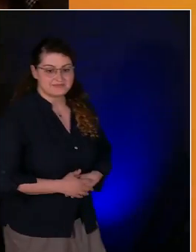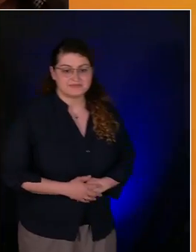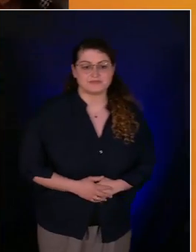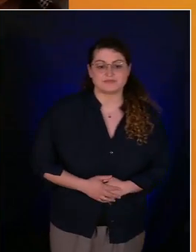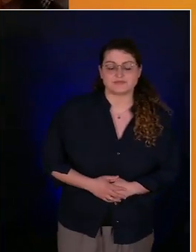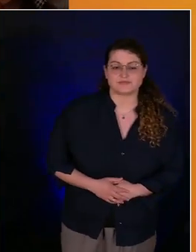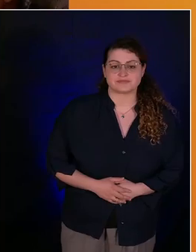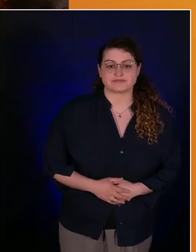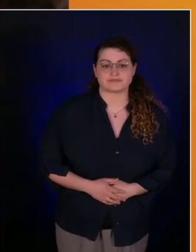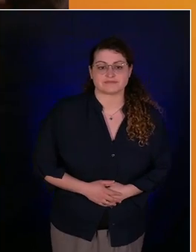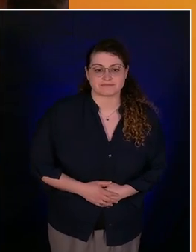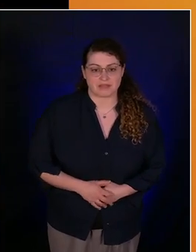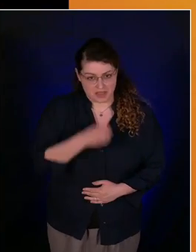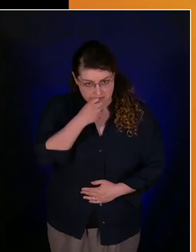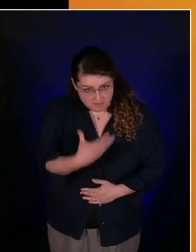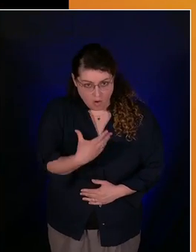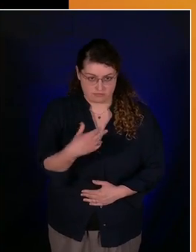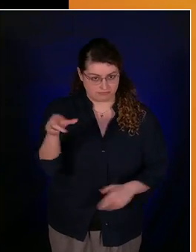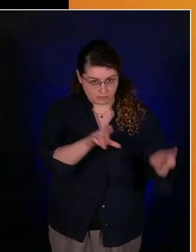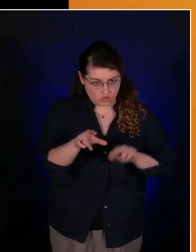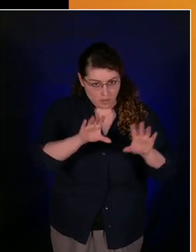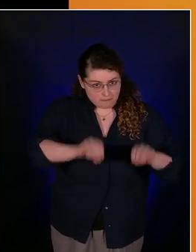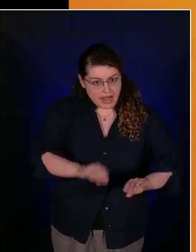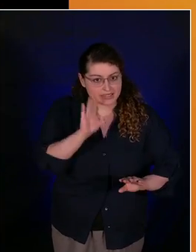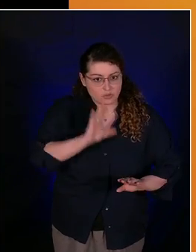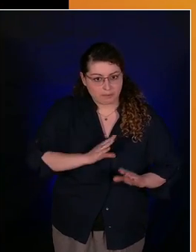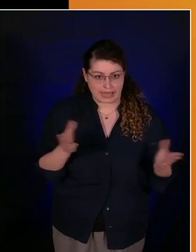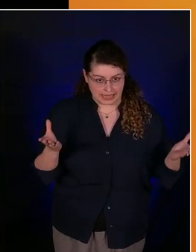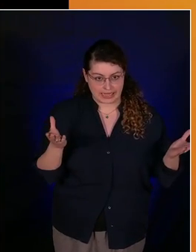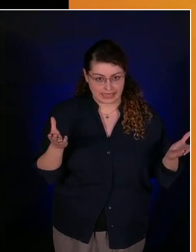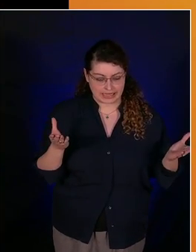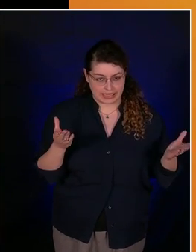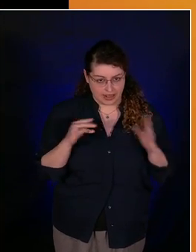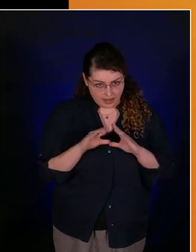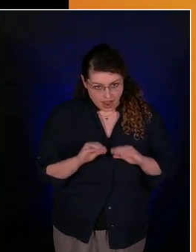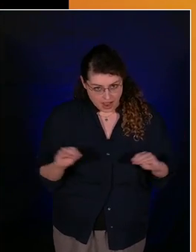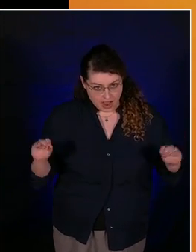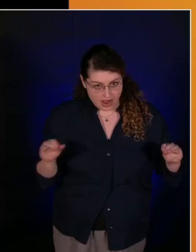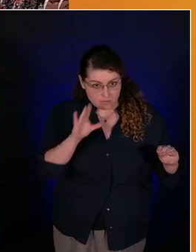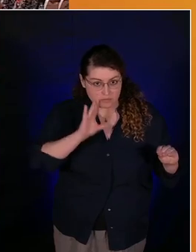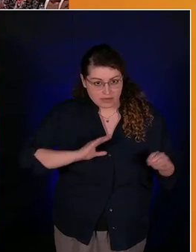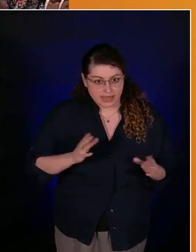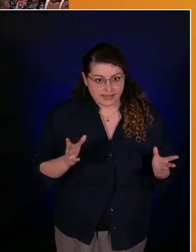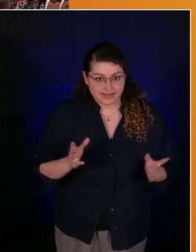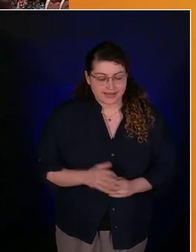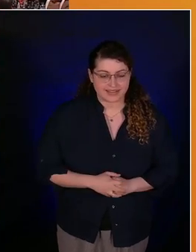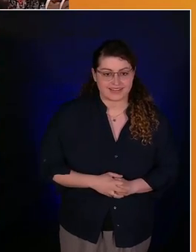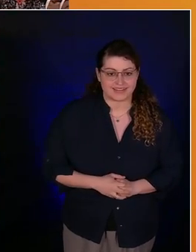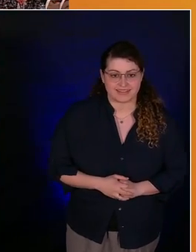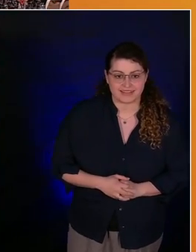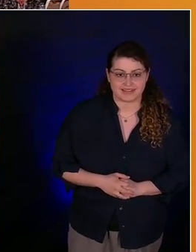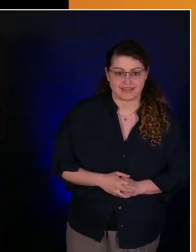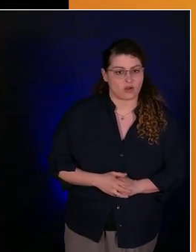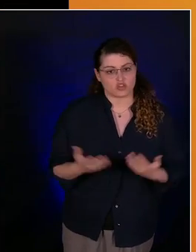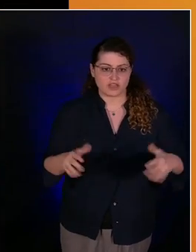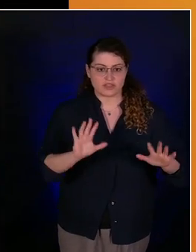camarade très bien chacun retourne à sa place retrouve son sangfroid s'il vous plaît non c'est